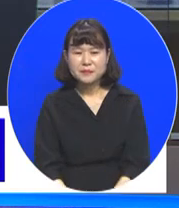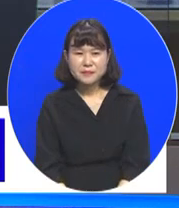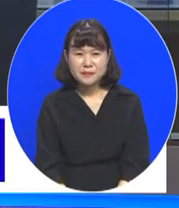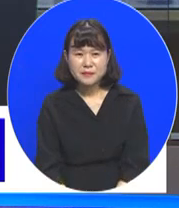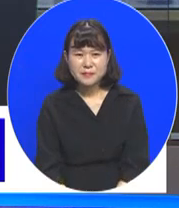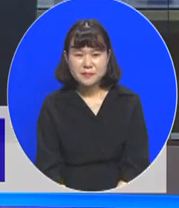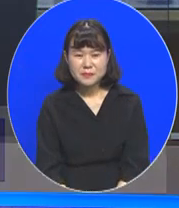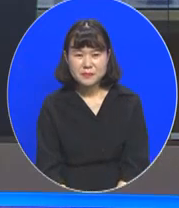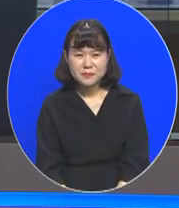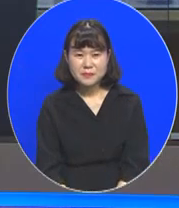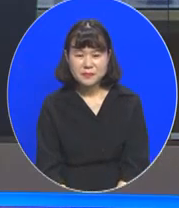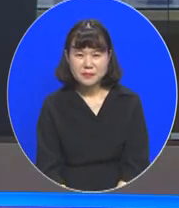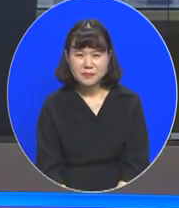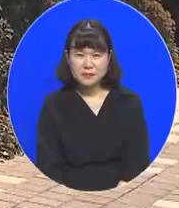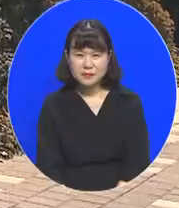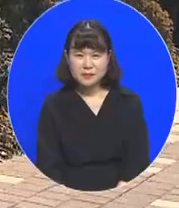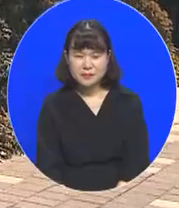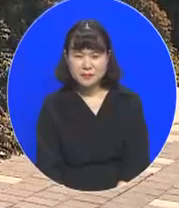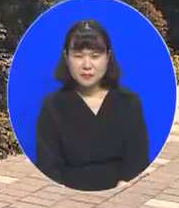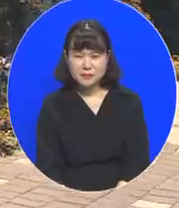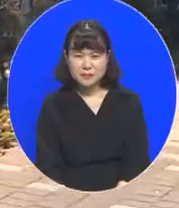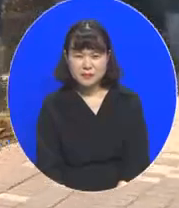기자가 전해드립니다.